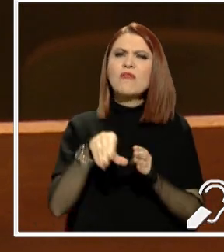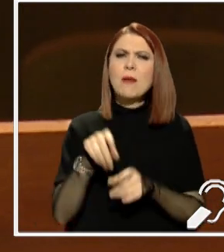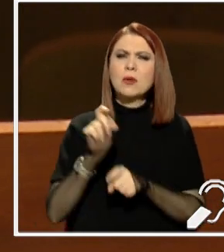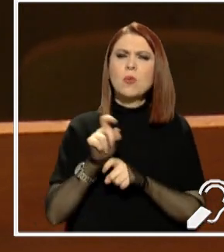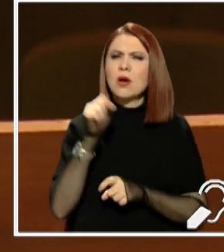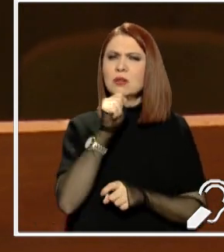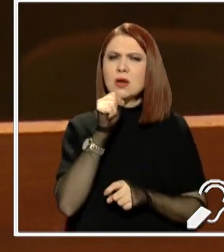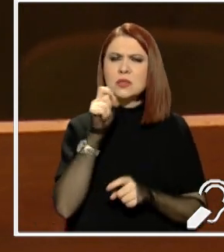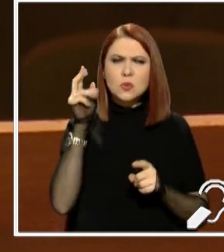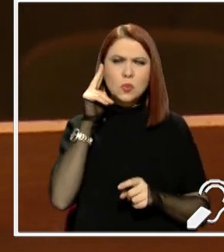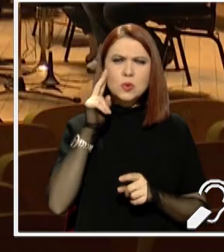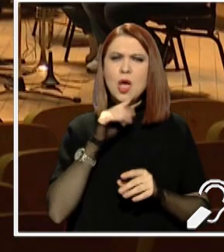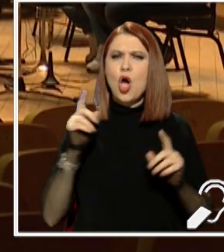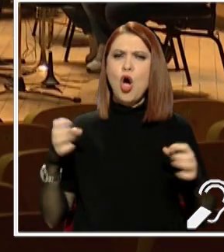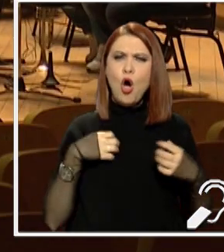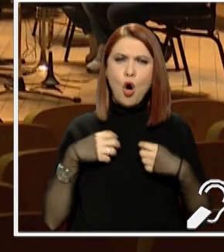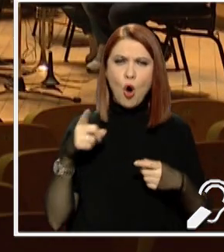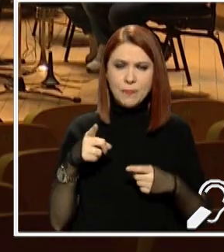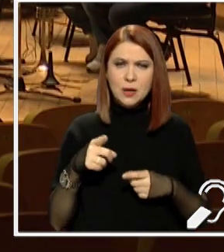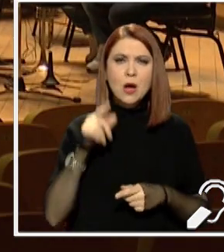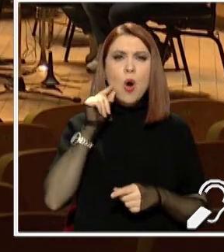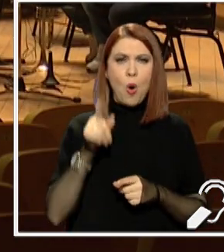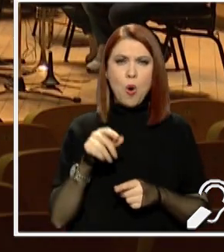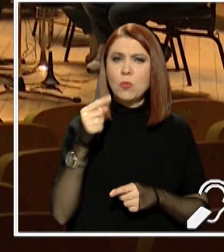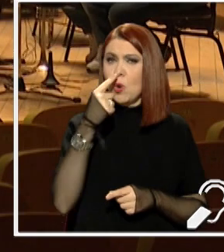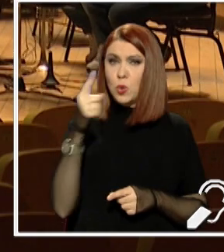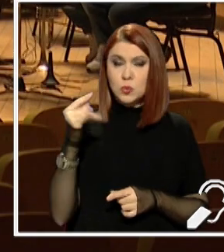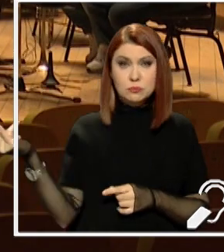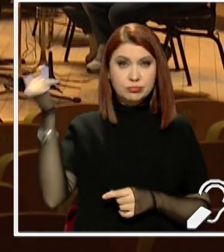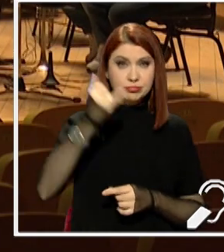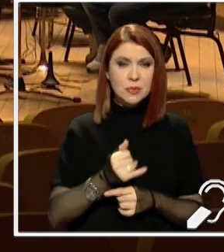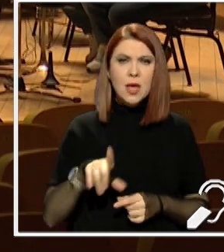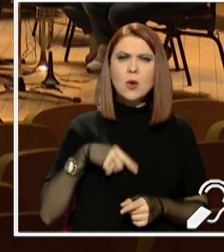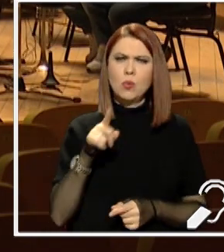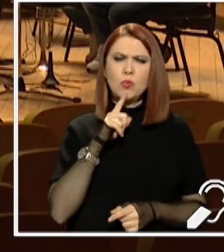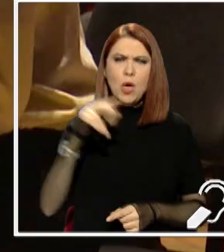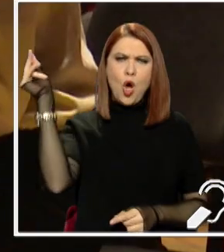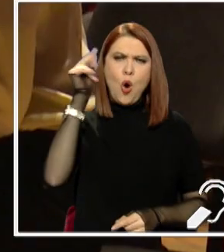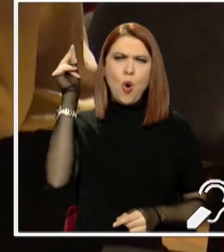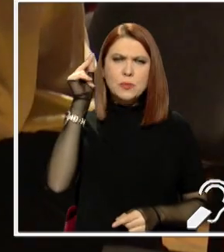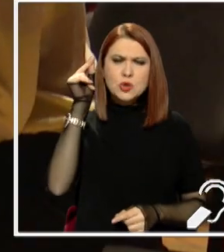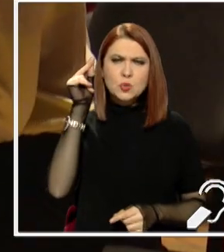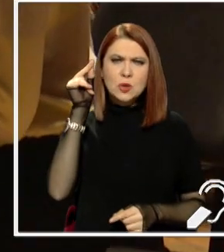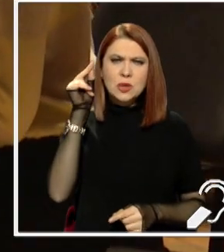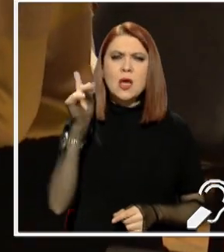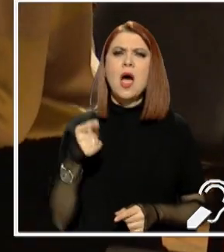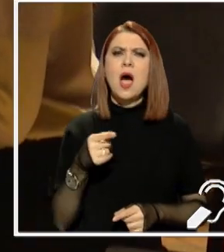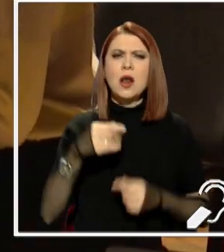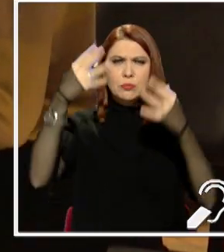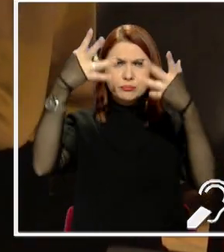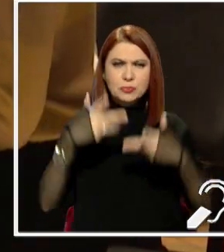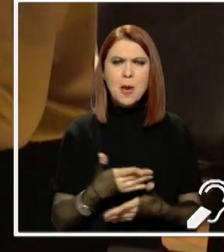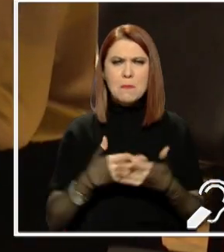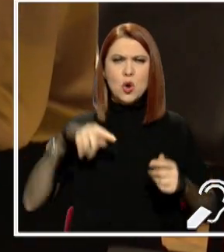operă Leonid Sobinov, trompetistul și compozitorul rus Alex Sipiaghin este un nume obișnuit al line-up-urilor